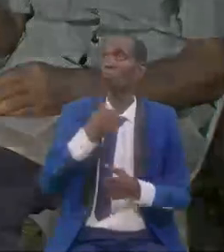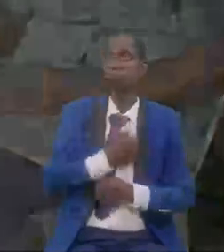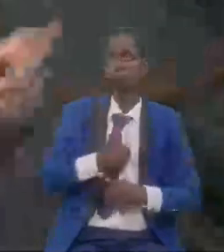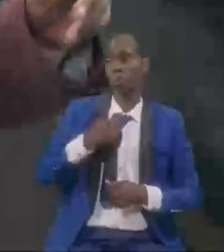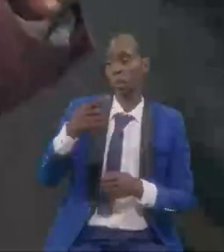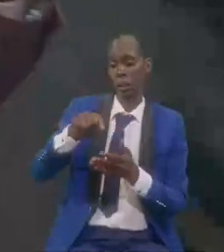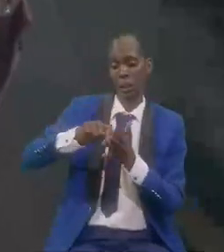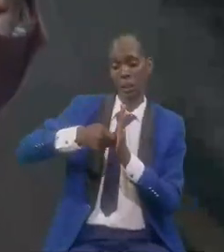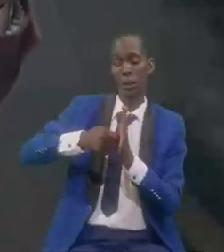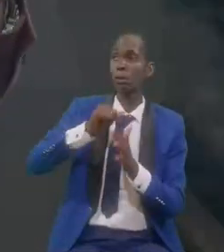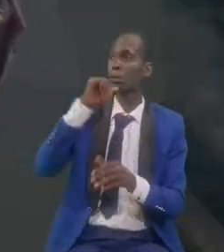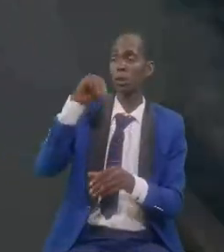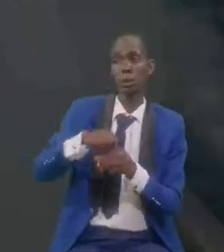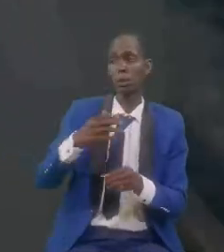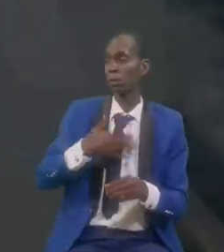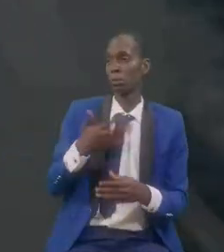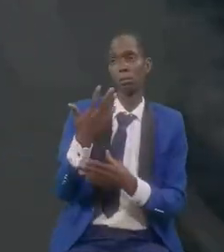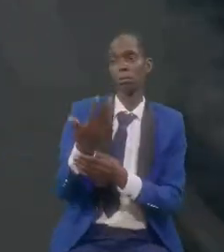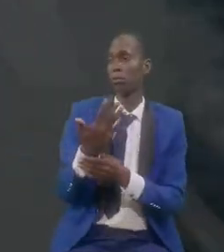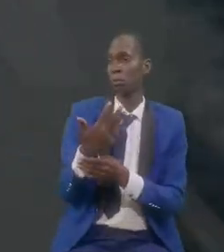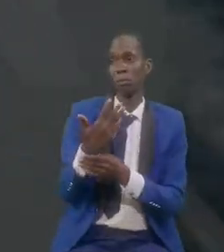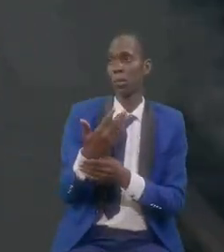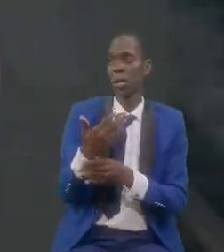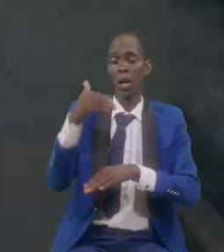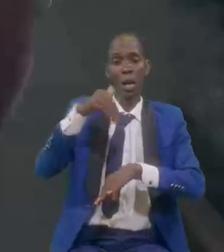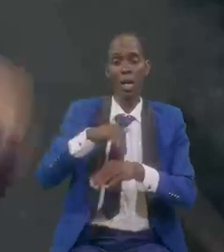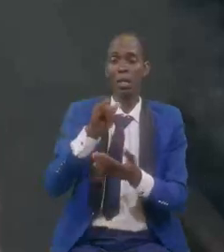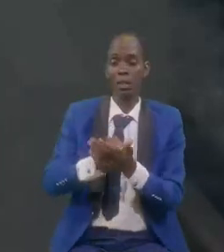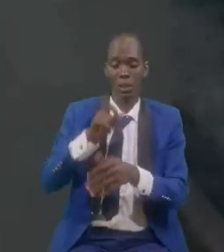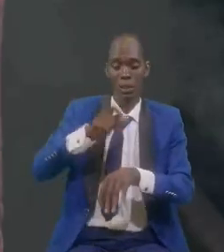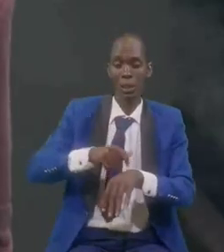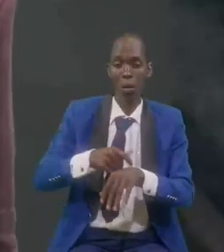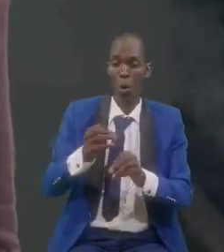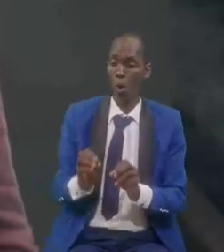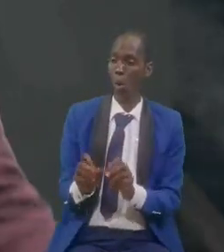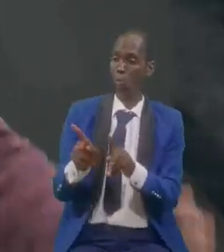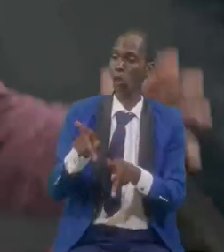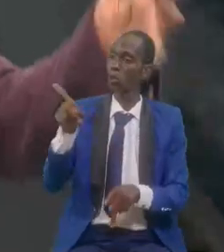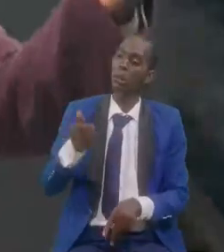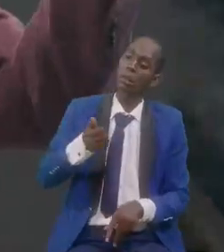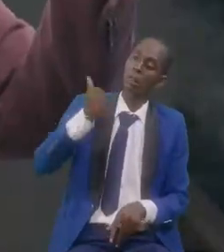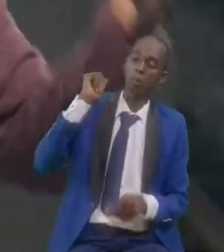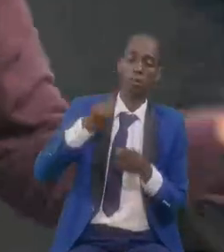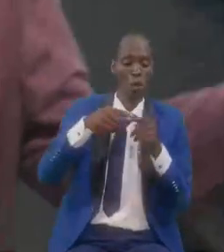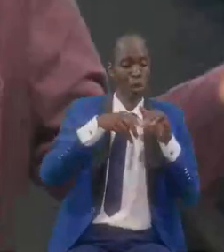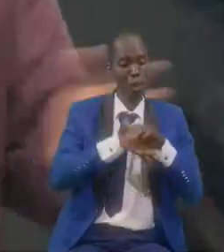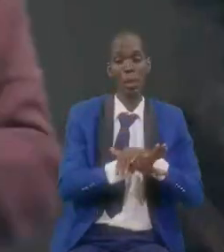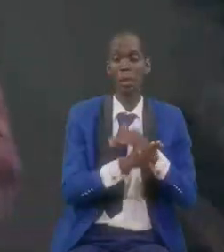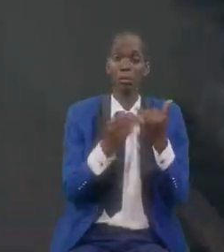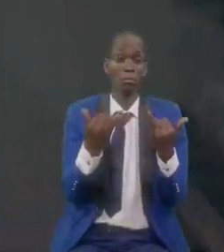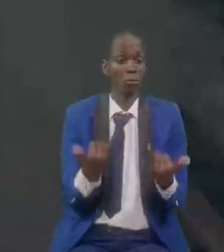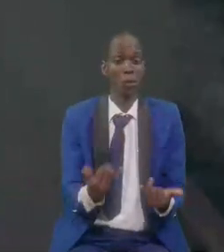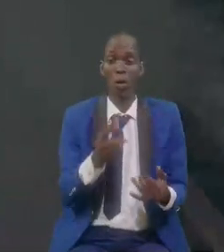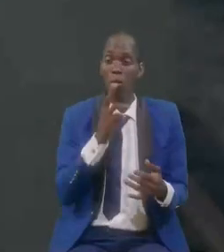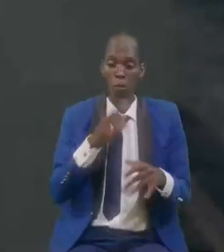pas dans ma main. Au moment où l'opportunité vous était offerte, vous n'êtes pas entré. Maintenant,